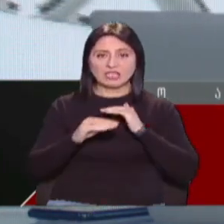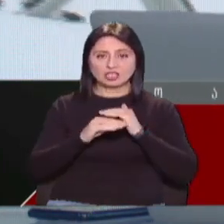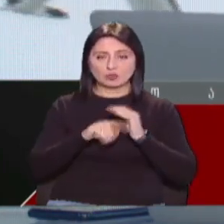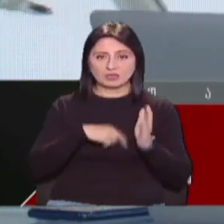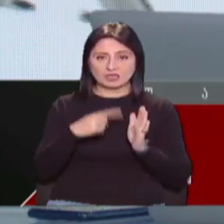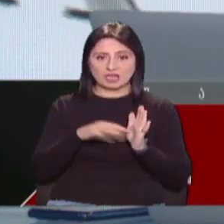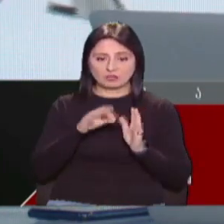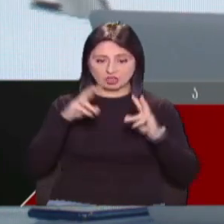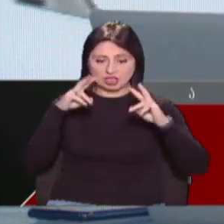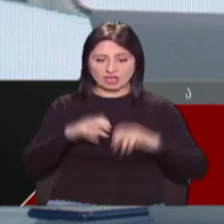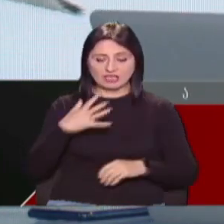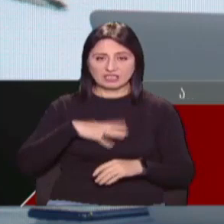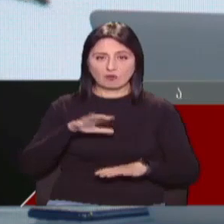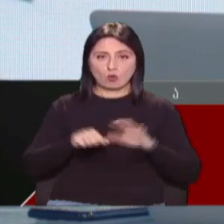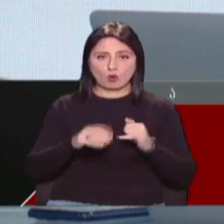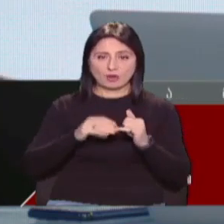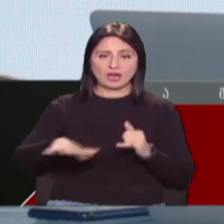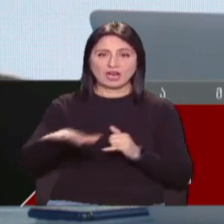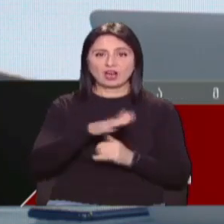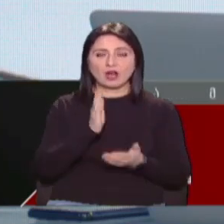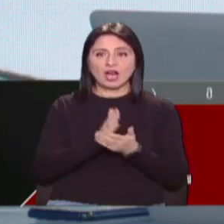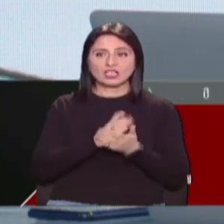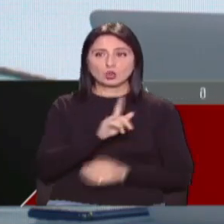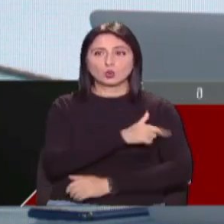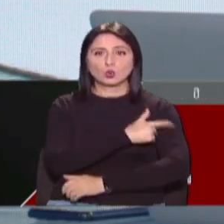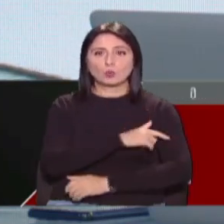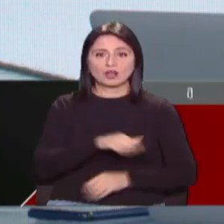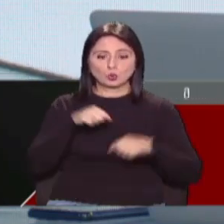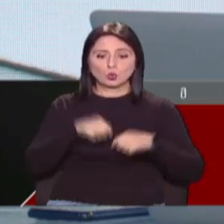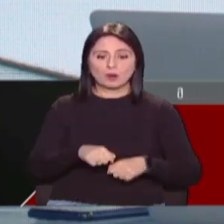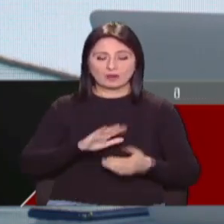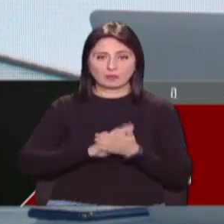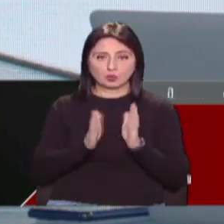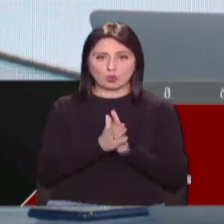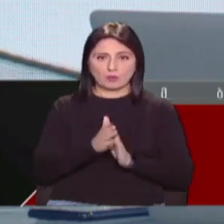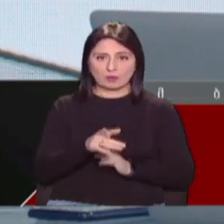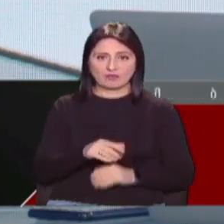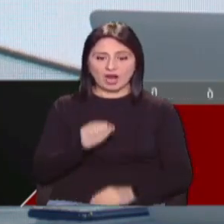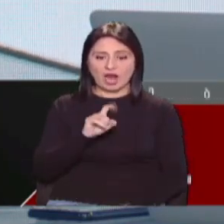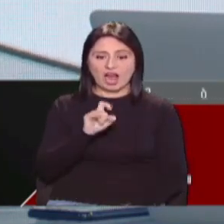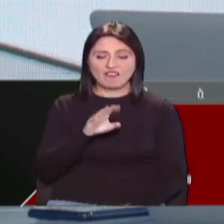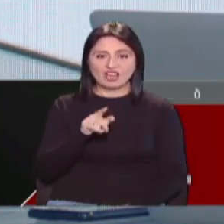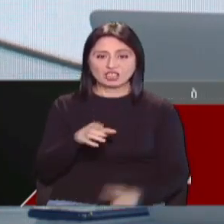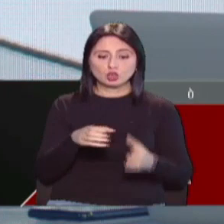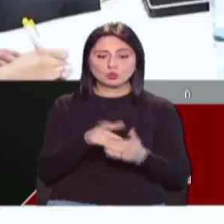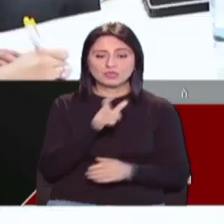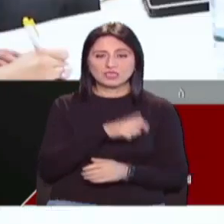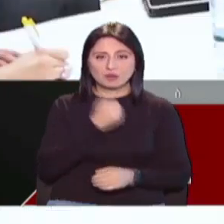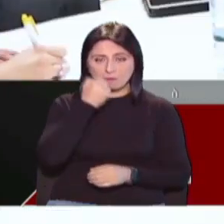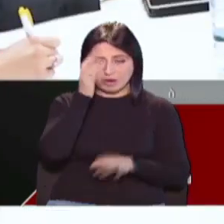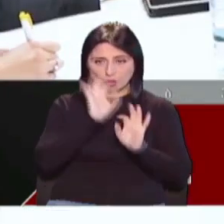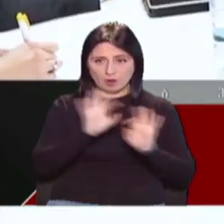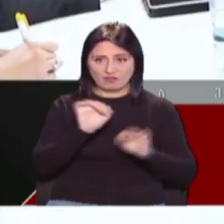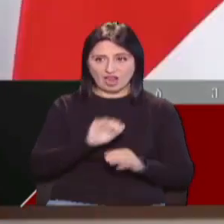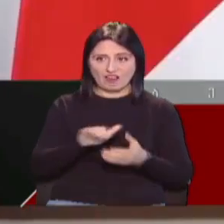თანასწორობის საკითხებში განიხილეს საქართველოს ოკუპირებულ რეგიონებში არსებული ჰუმანიტარული და უფლებრივი მდგომარეობა. თეა ახლედიანმა ჯგუფის წევრებს მადლობა